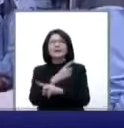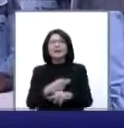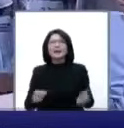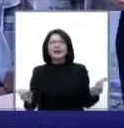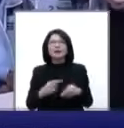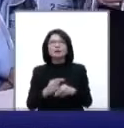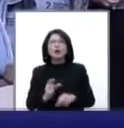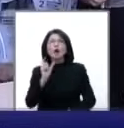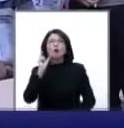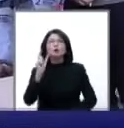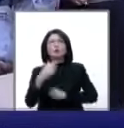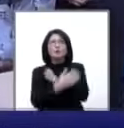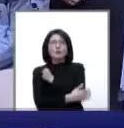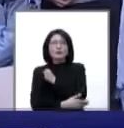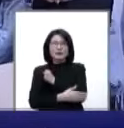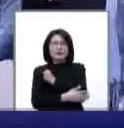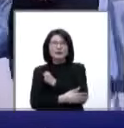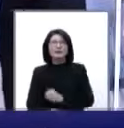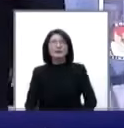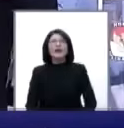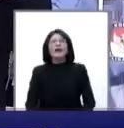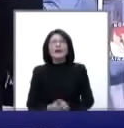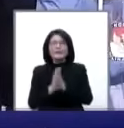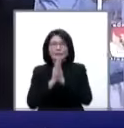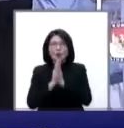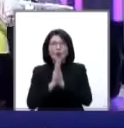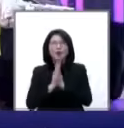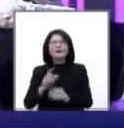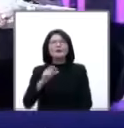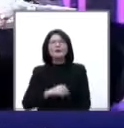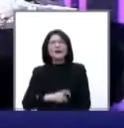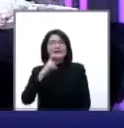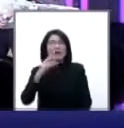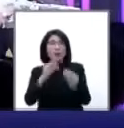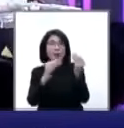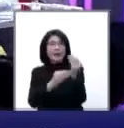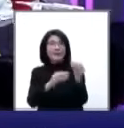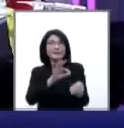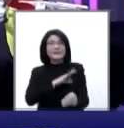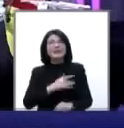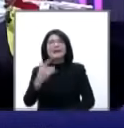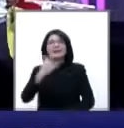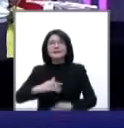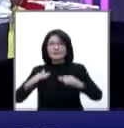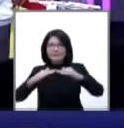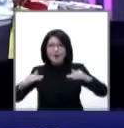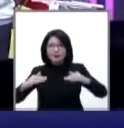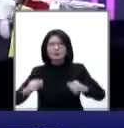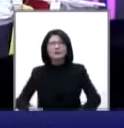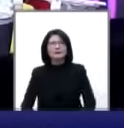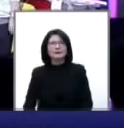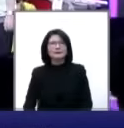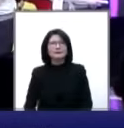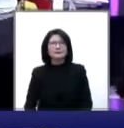depan publik nah selama ini yang kita lihat dari Mas Gibran memang seperti itu ya jadi menahan untuk tidak banyak ee